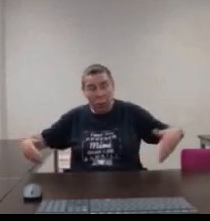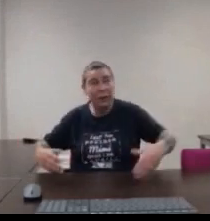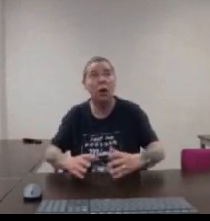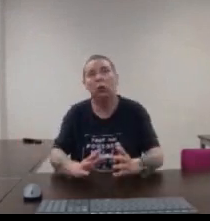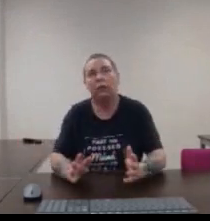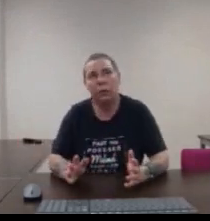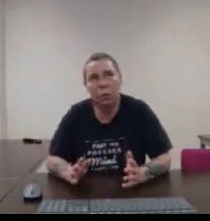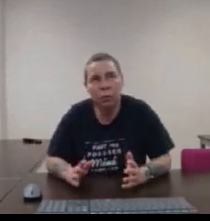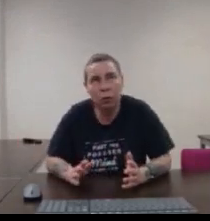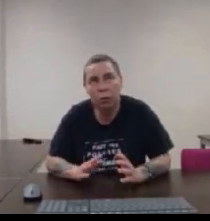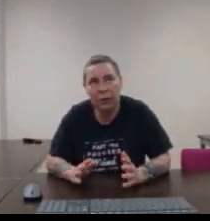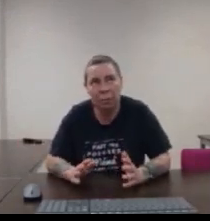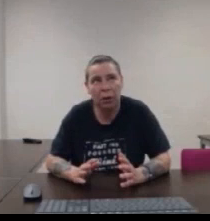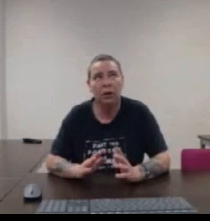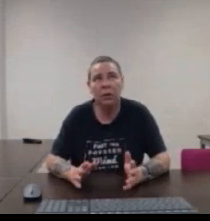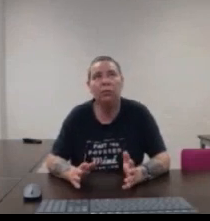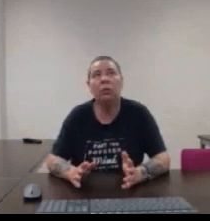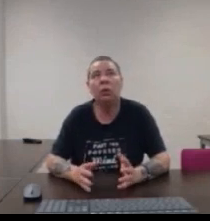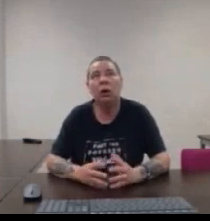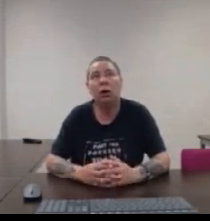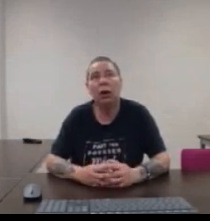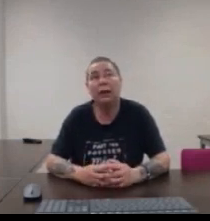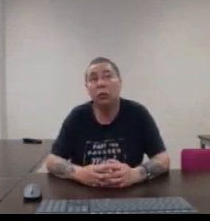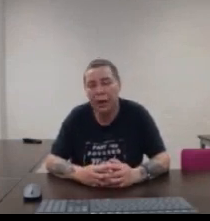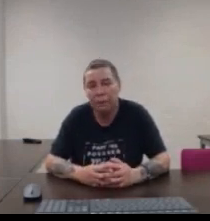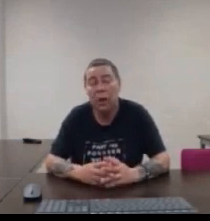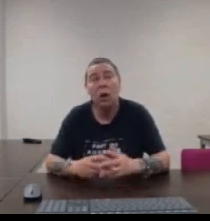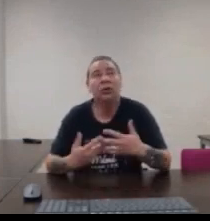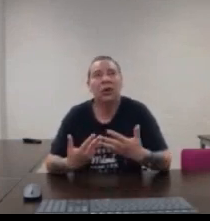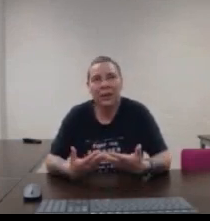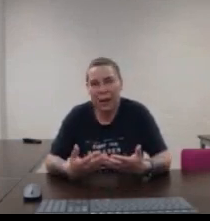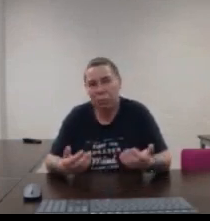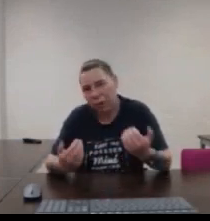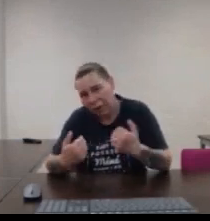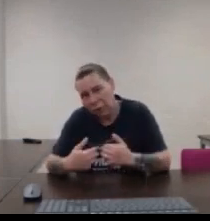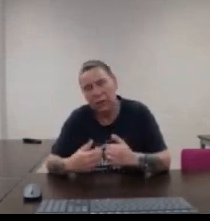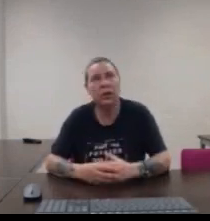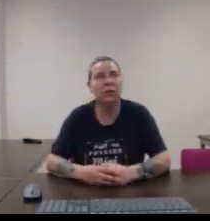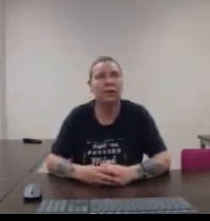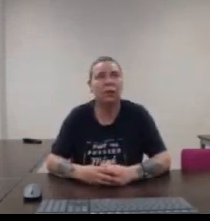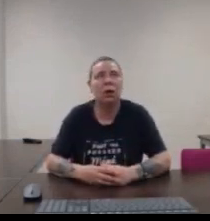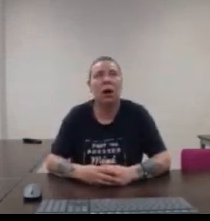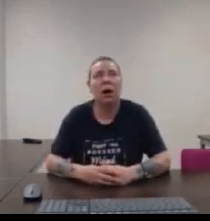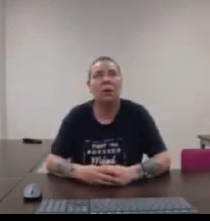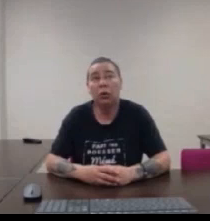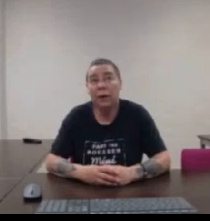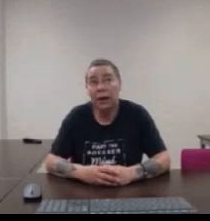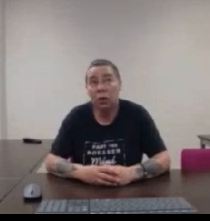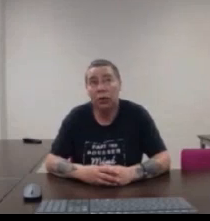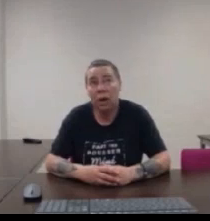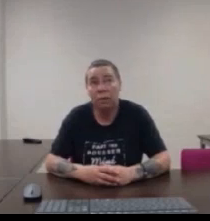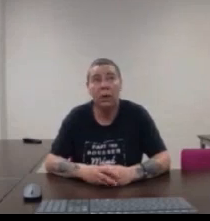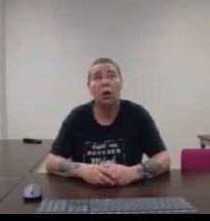une forme droite. Donc franchement le plus simple, c'est le bureau rectangulaire. Dans l'idéal, pour les raisons que j'ai évoquées juste avant, un